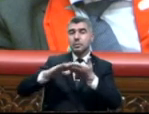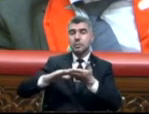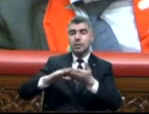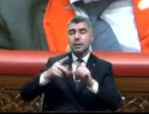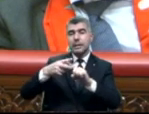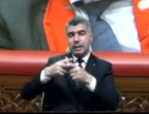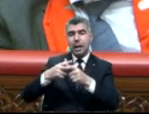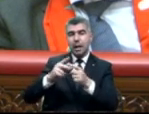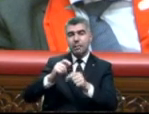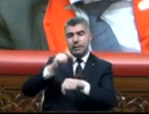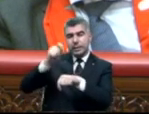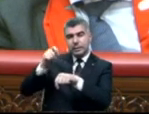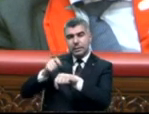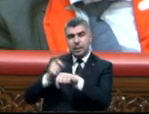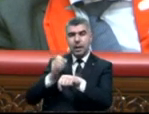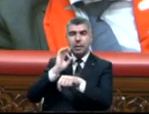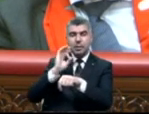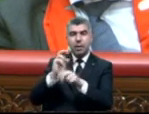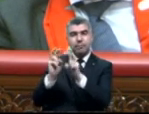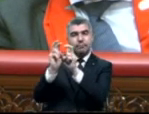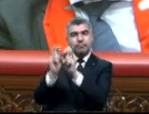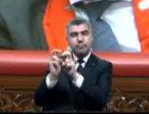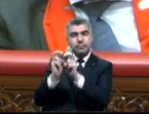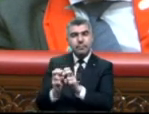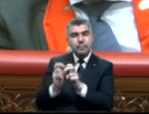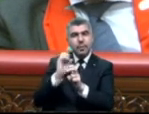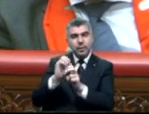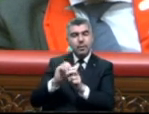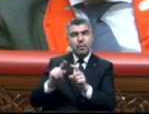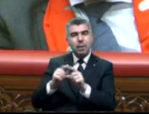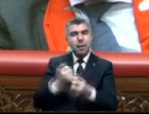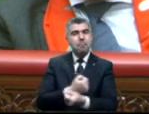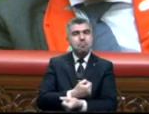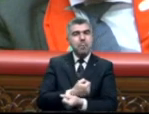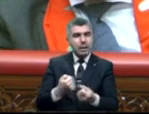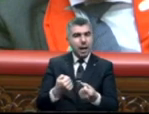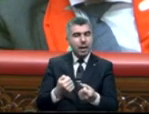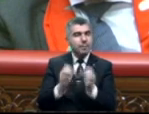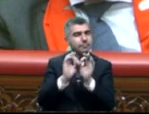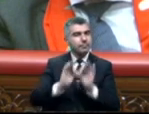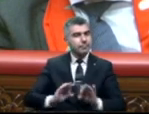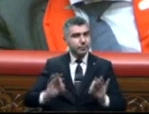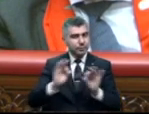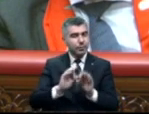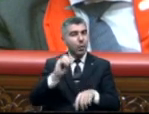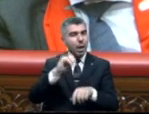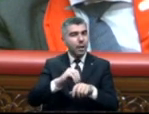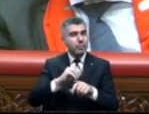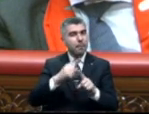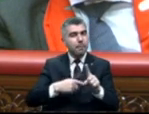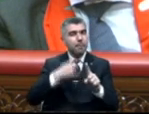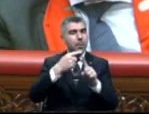الصناع التعدينيين من أجل تقليص هذه المسألة ديال البطالة، وأيضا وهذا هو المهم أيضا